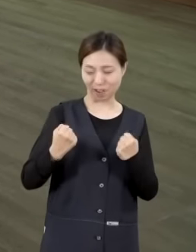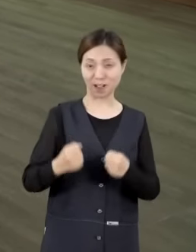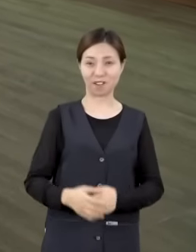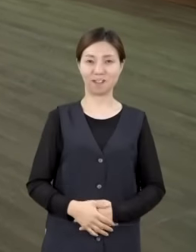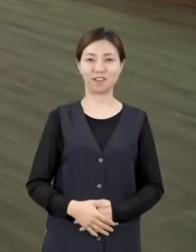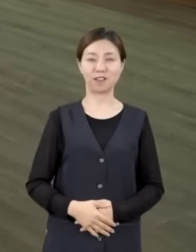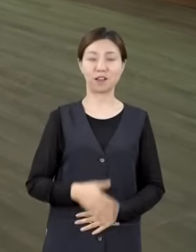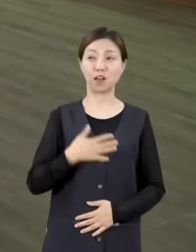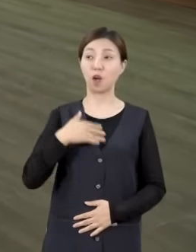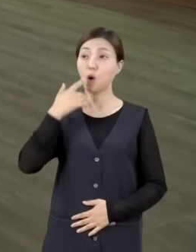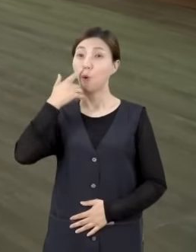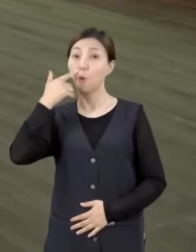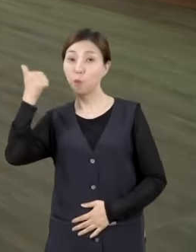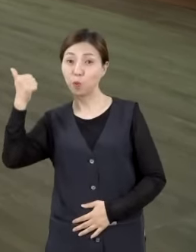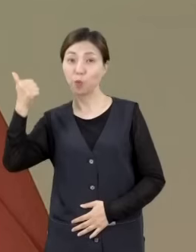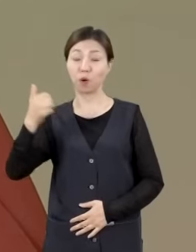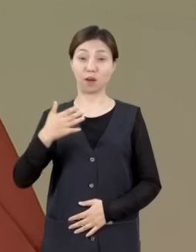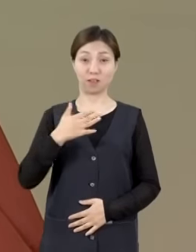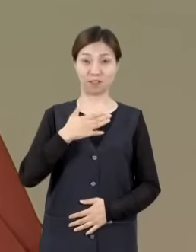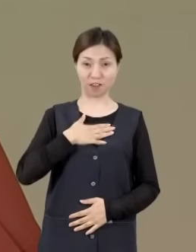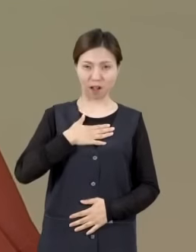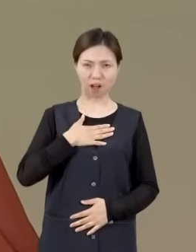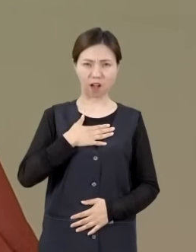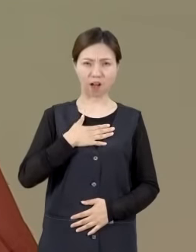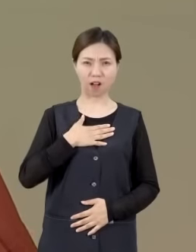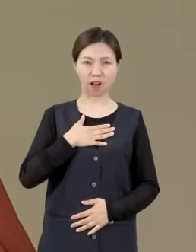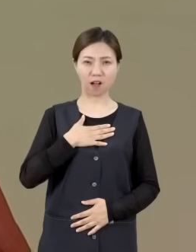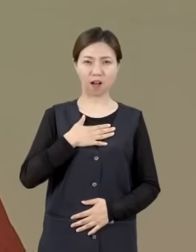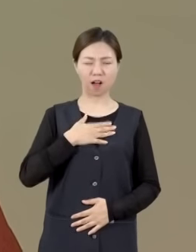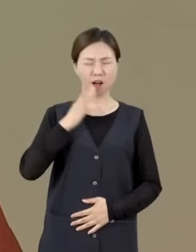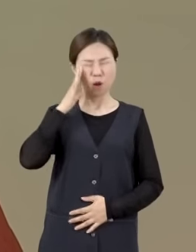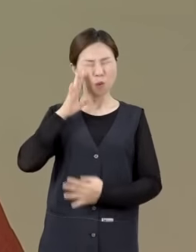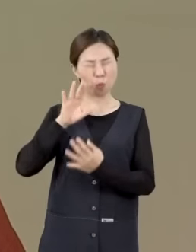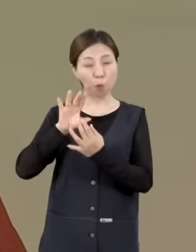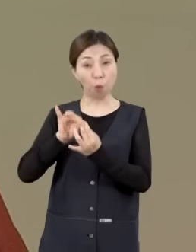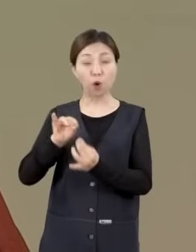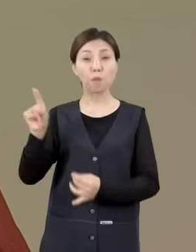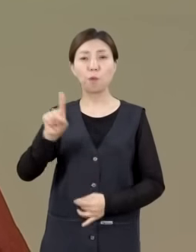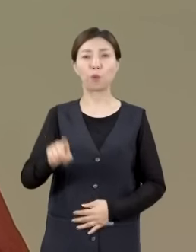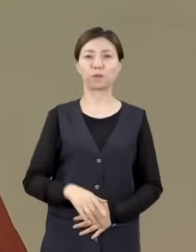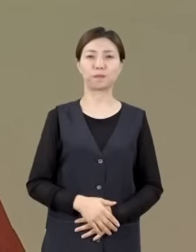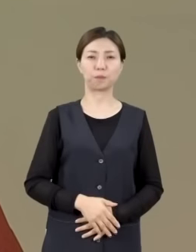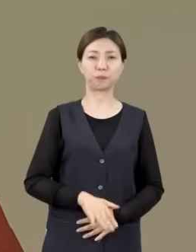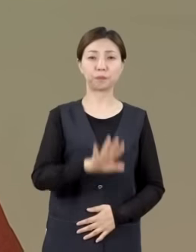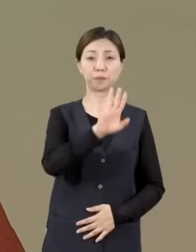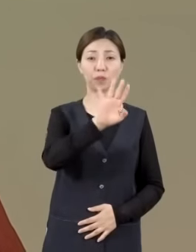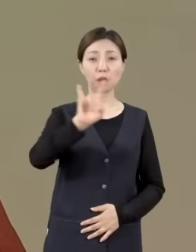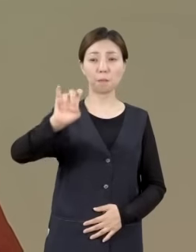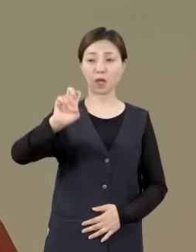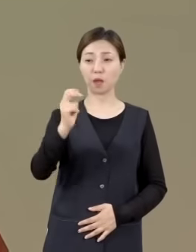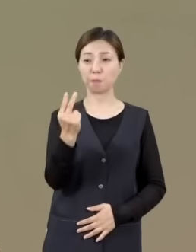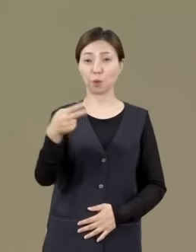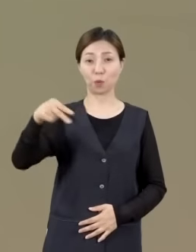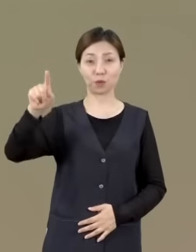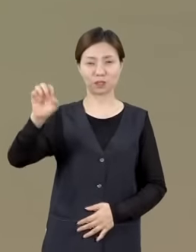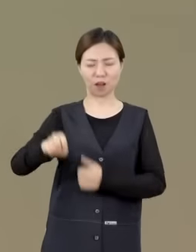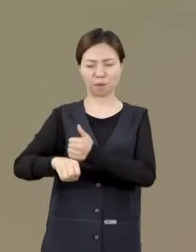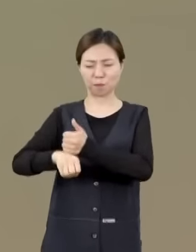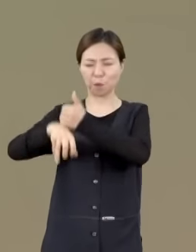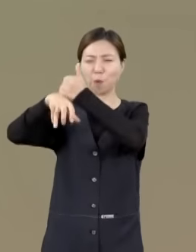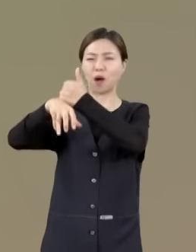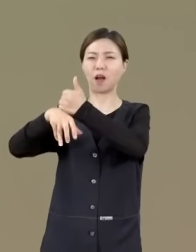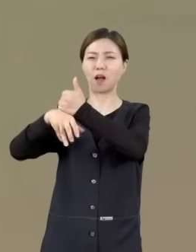문제가 없으십니다 어머니도 저도 분명히 이것은